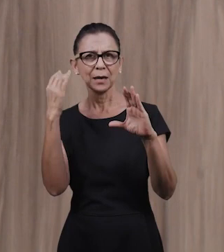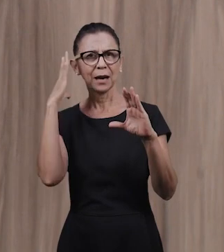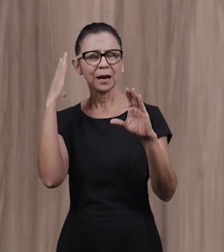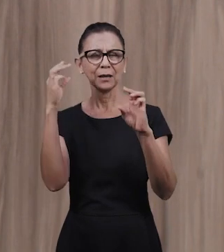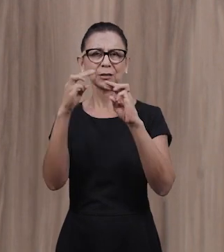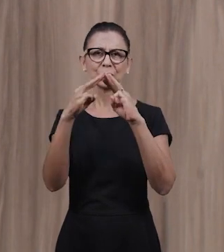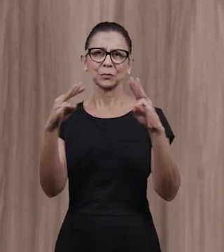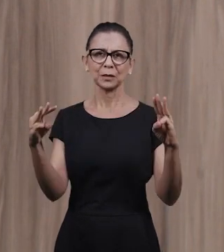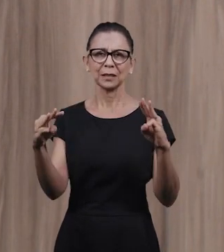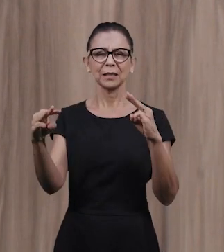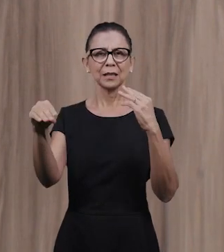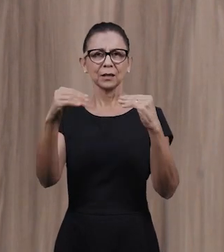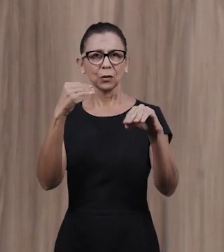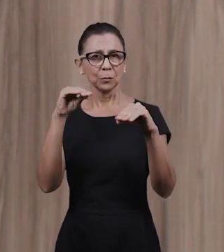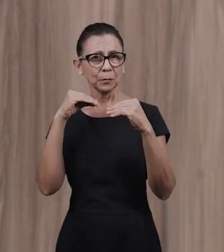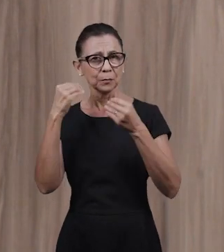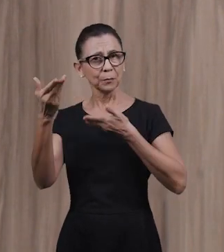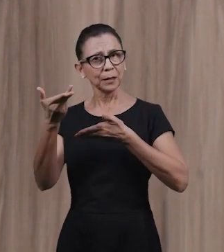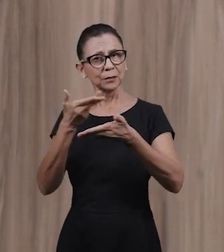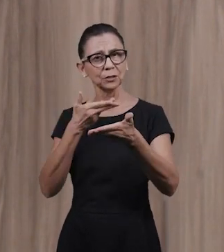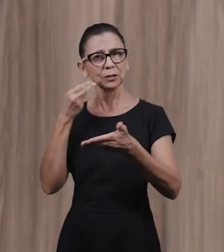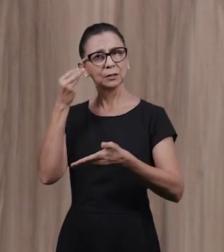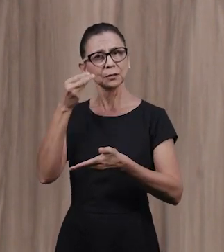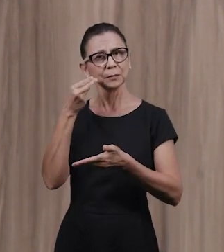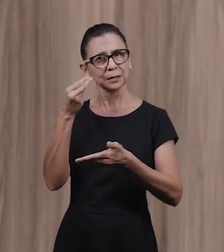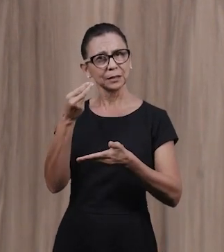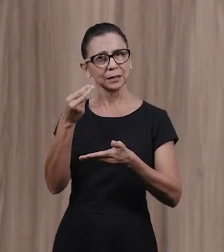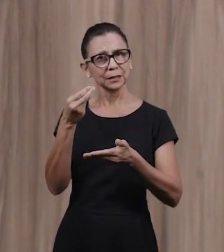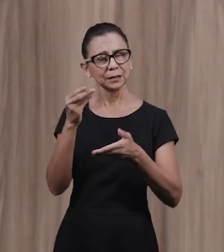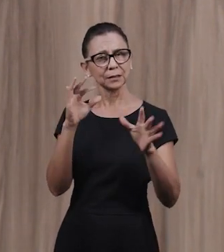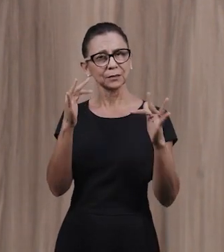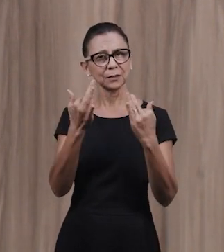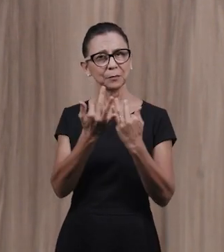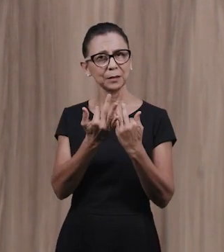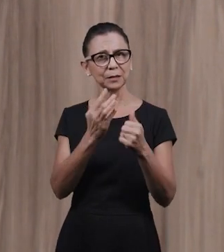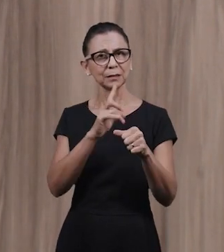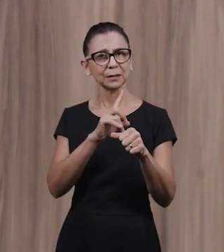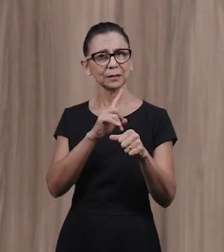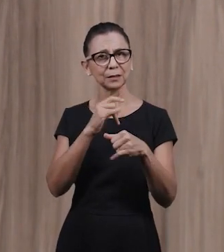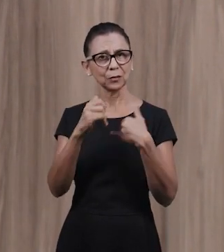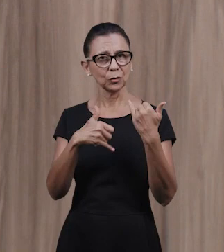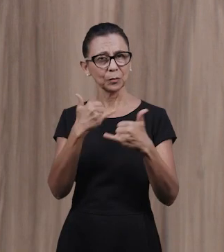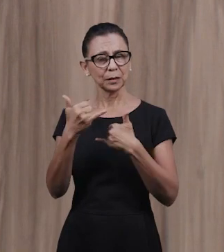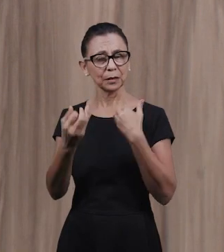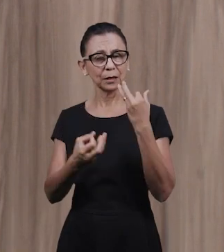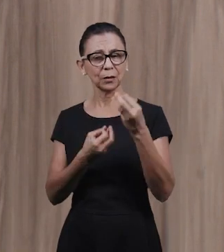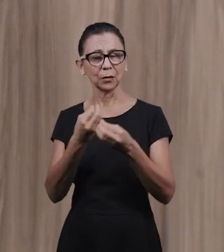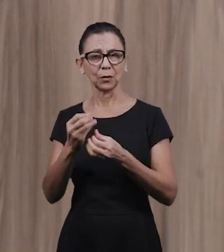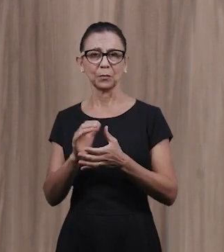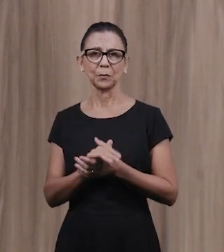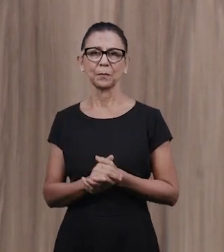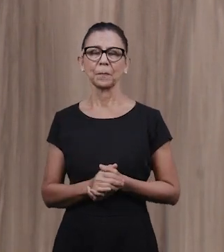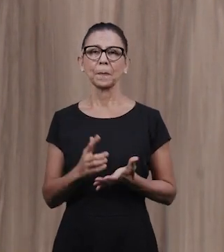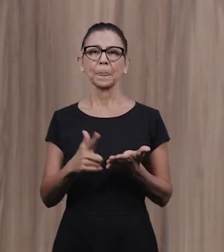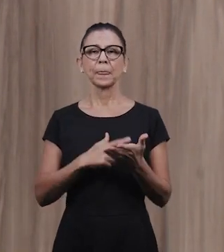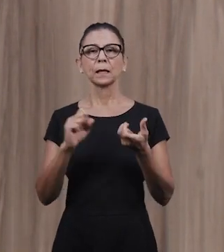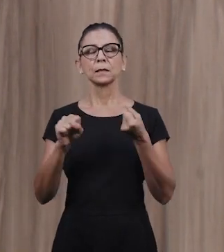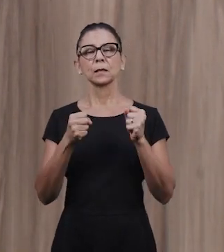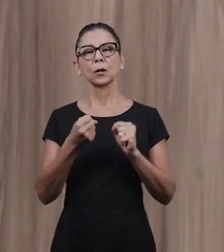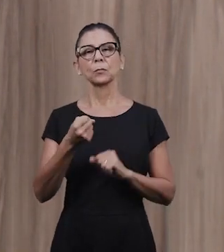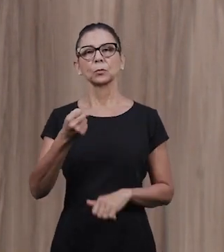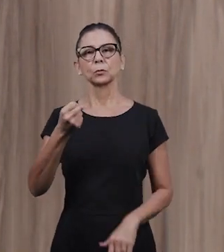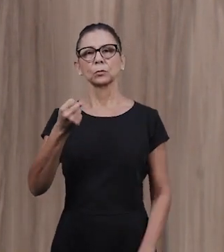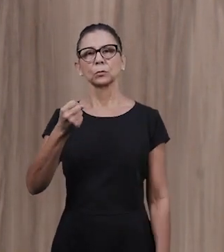et racontez-nous vos expériences en famille avec le jeu. Dans le livre de Psaume,